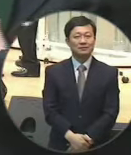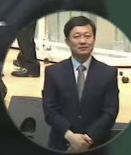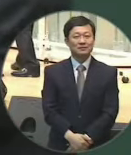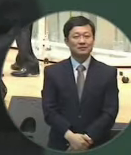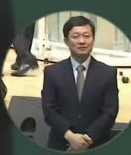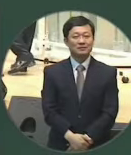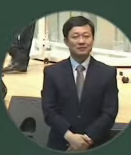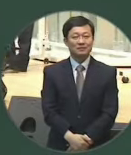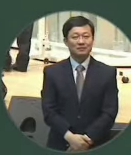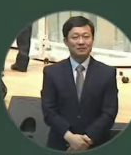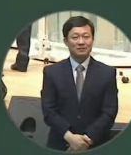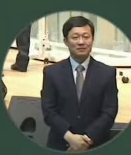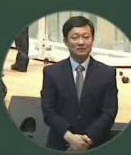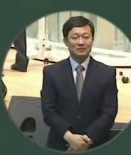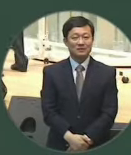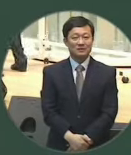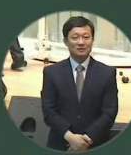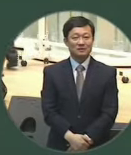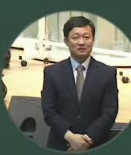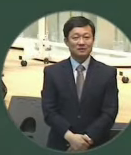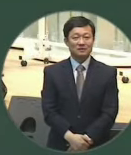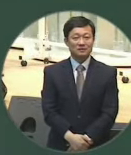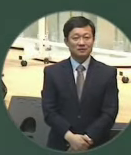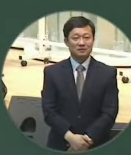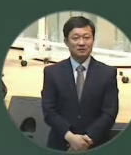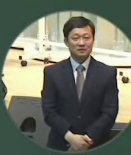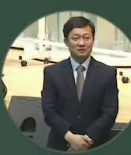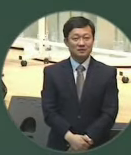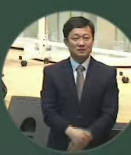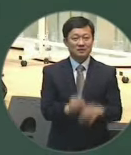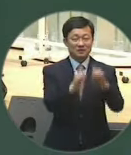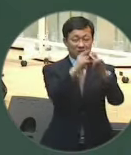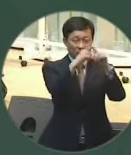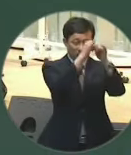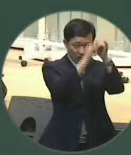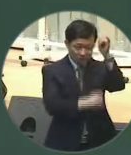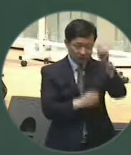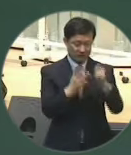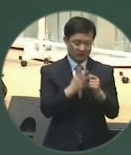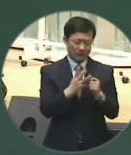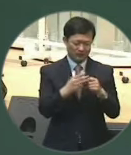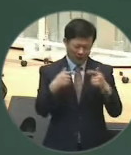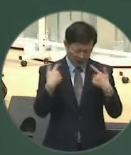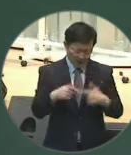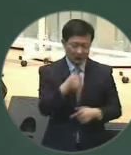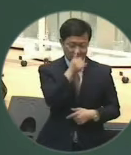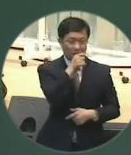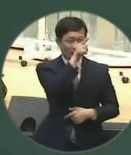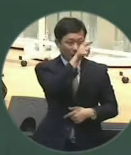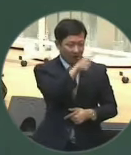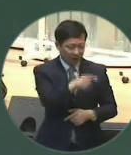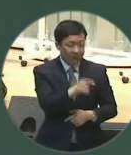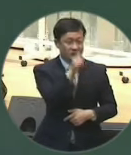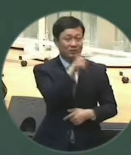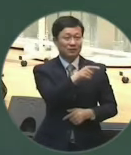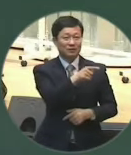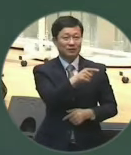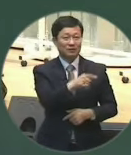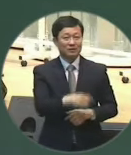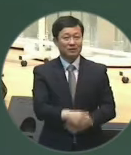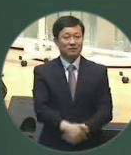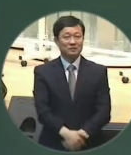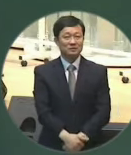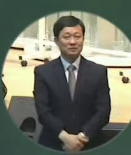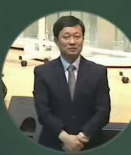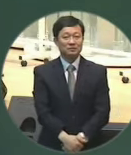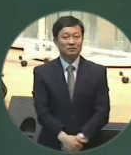been mislabeled as cults and heresies. 단 한 번도 빠짐없이. And there has been never one exception. 그래서 가장 첫 번째